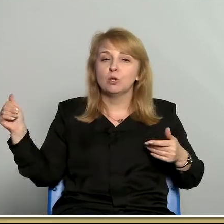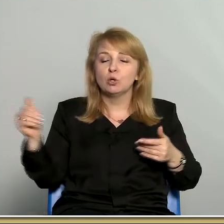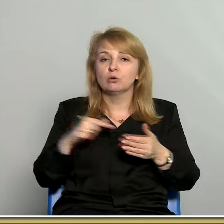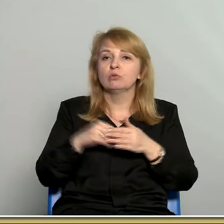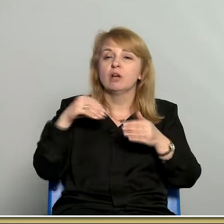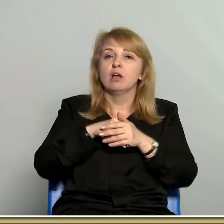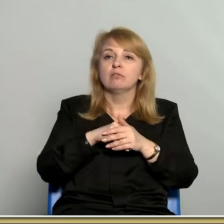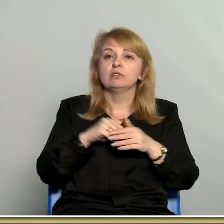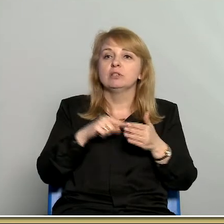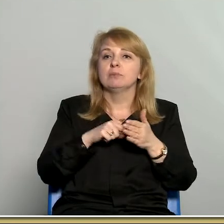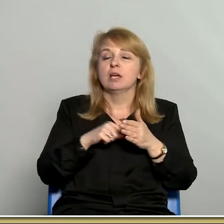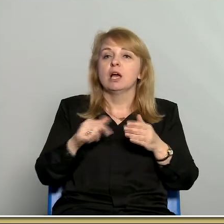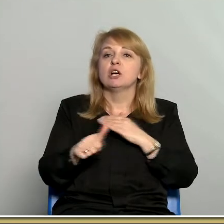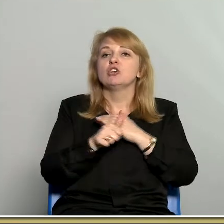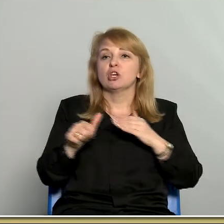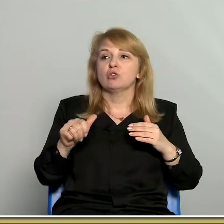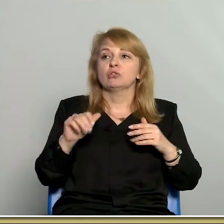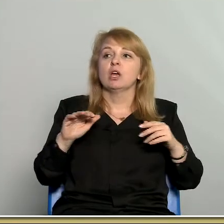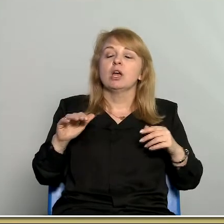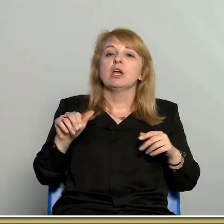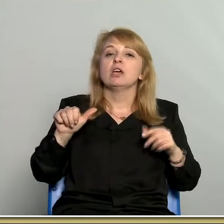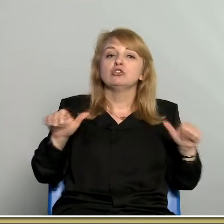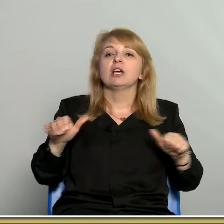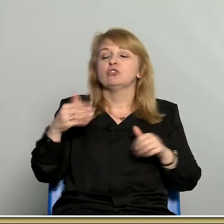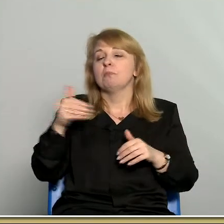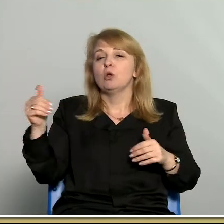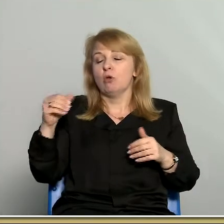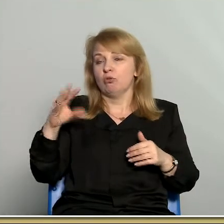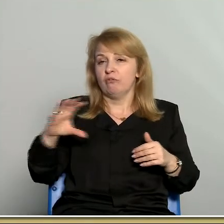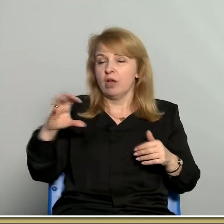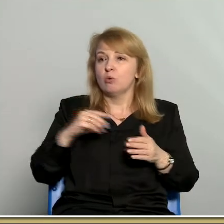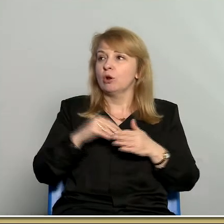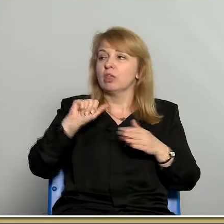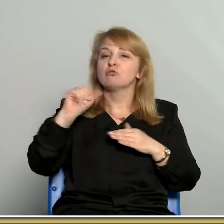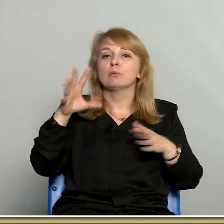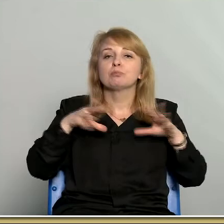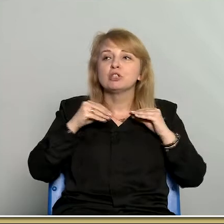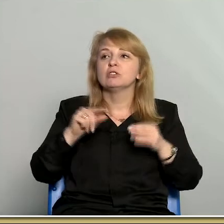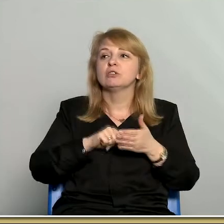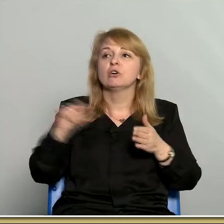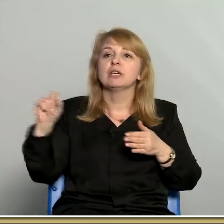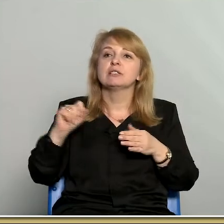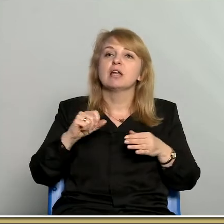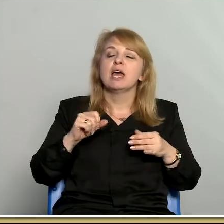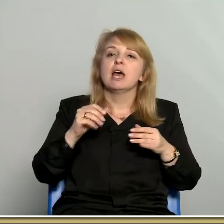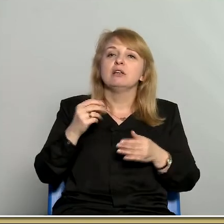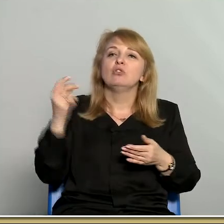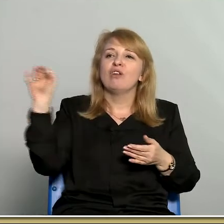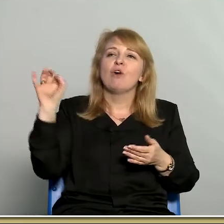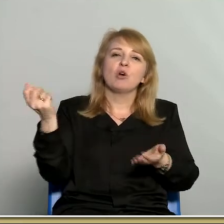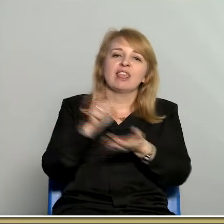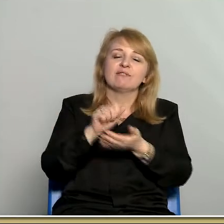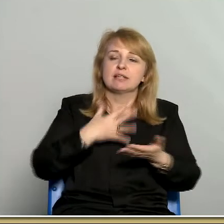ramach ZIT-u to kwota 66 milionów euro i naboru w ramach RIT-u, czyli Regionalnych Inwestycji Terytorialnych kwota